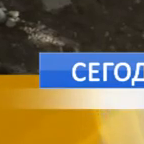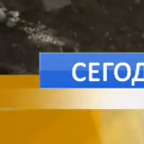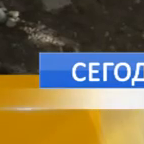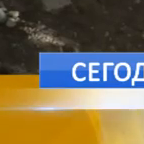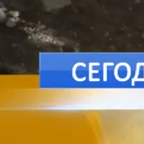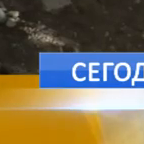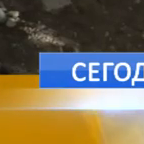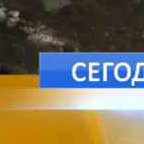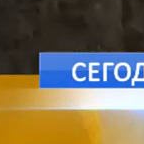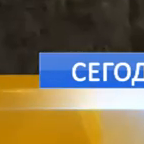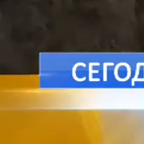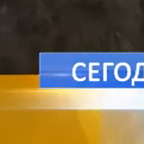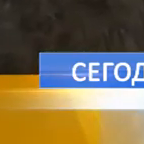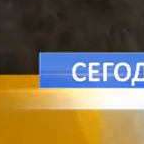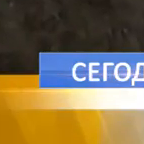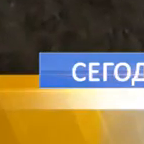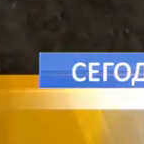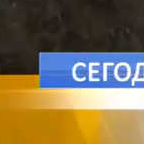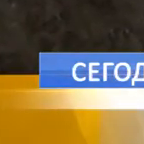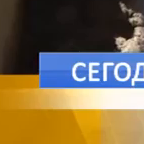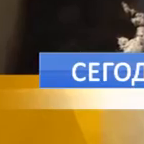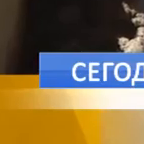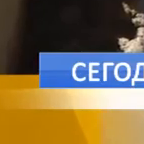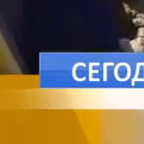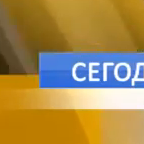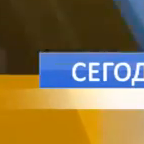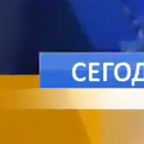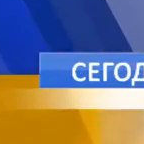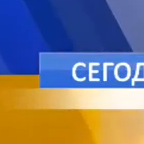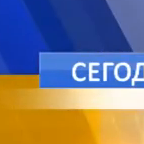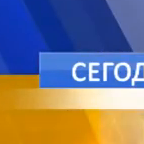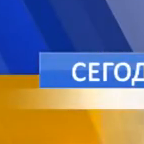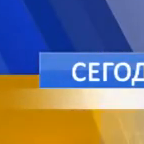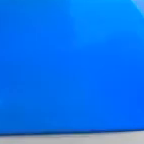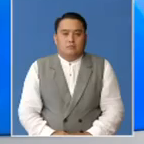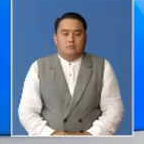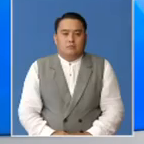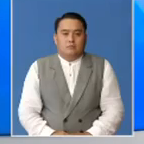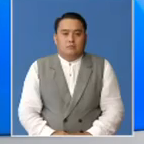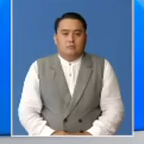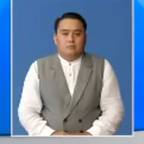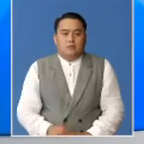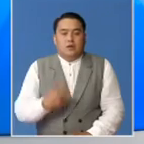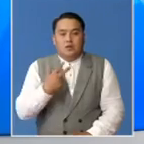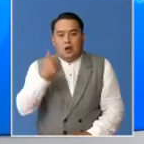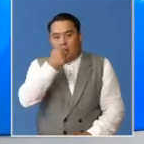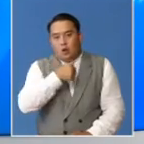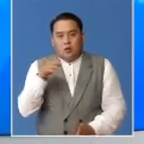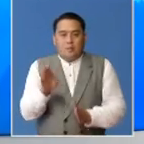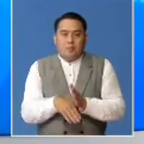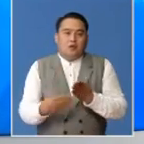Это вынужденная мера, связанная с завершающими ремонтными работами перед отопительным сезоном. 3 года